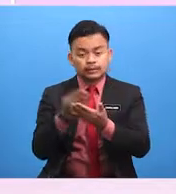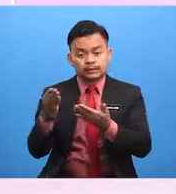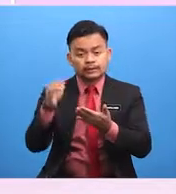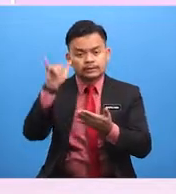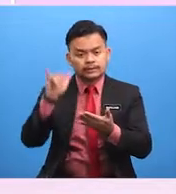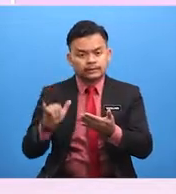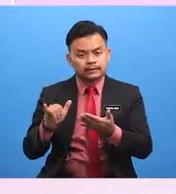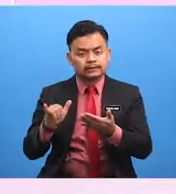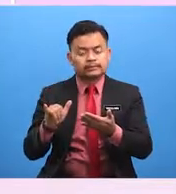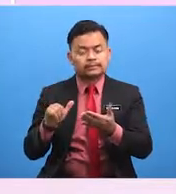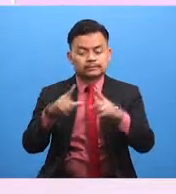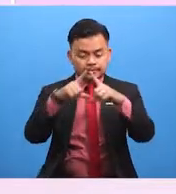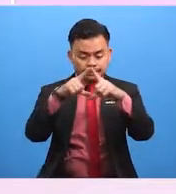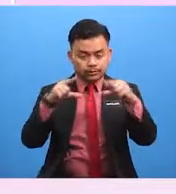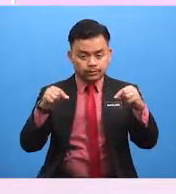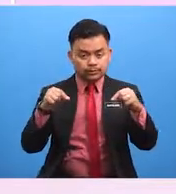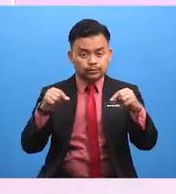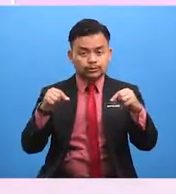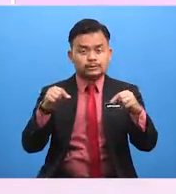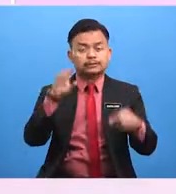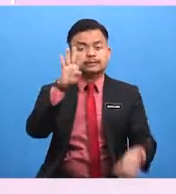yang berbentuk segi 4 sama.